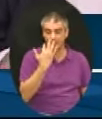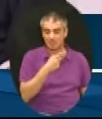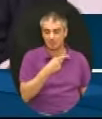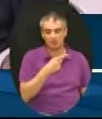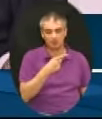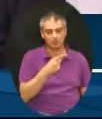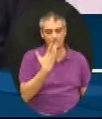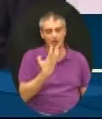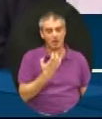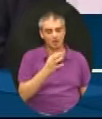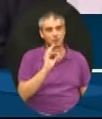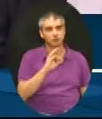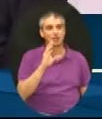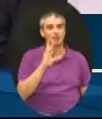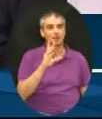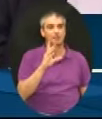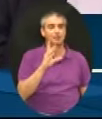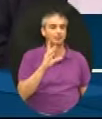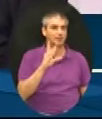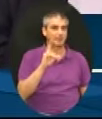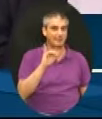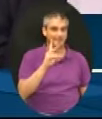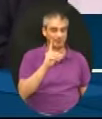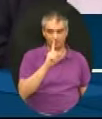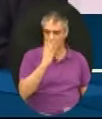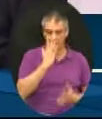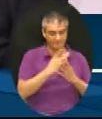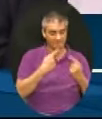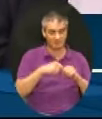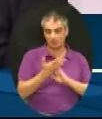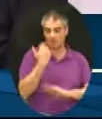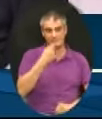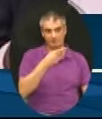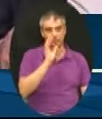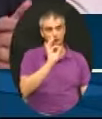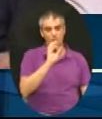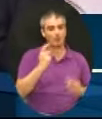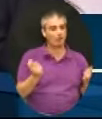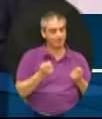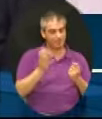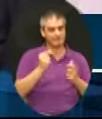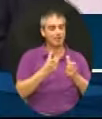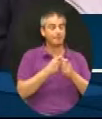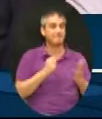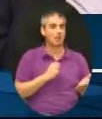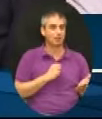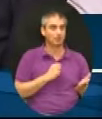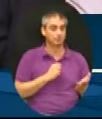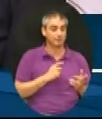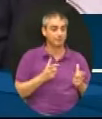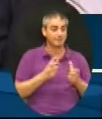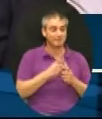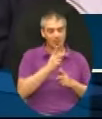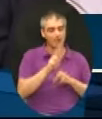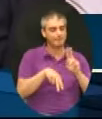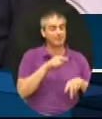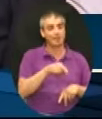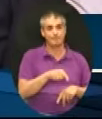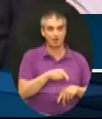שהייתה החלטה אסטרטגית, כבר בוועידה לפני כן, מטעם הקמפיין וגם המפלגה, שהמפלגה